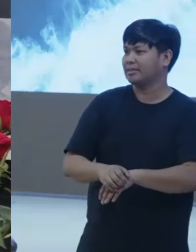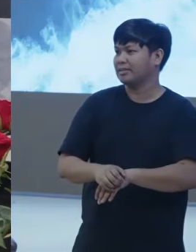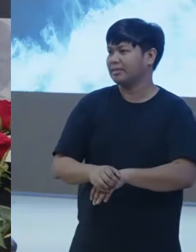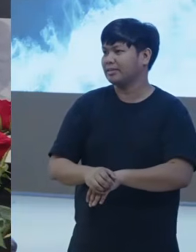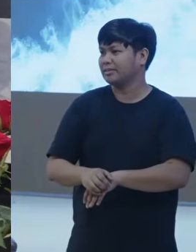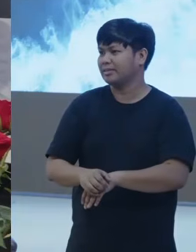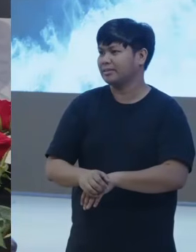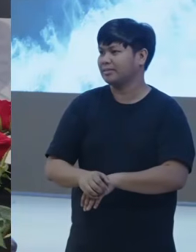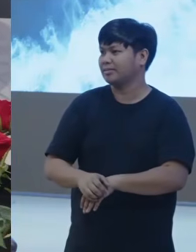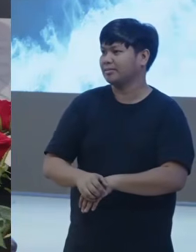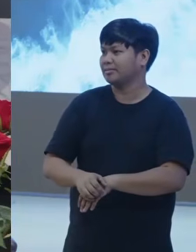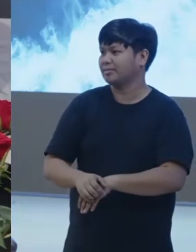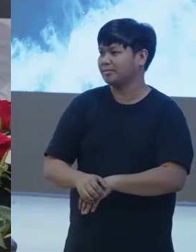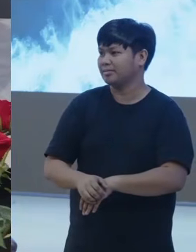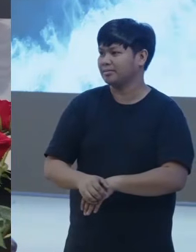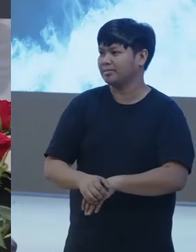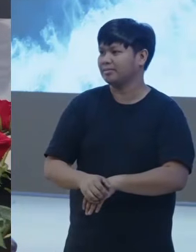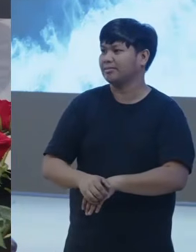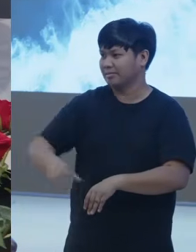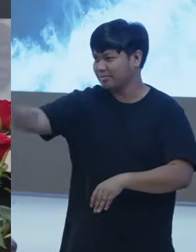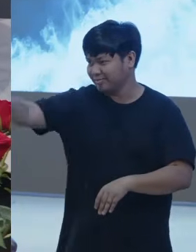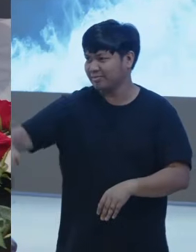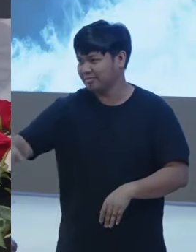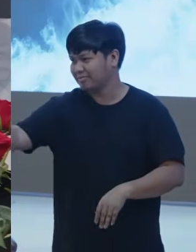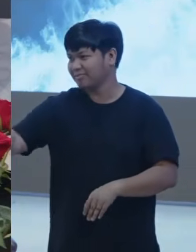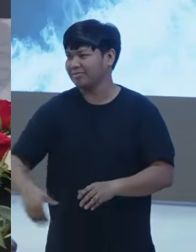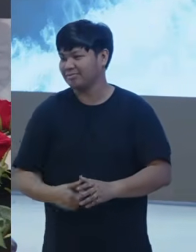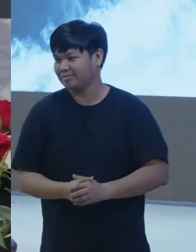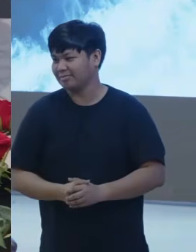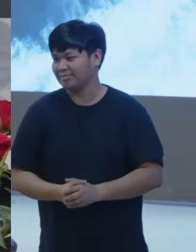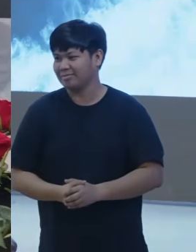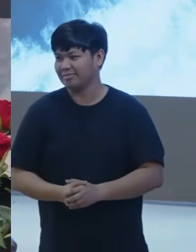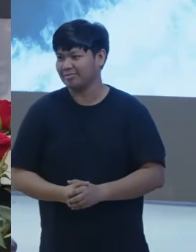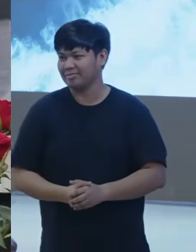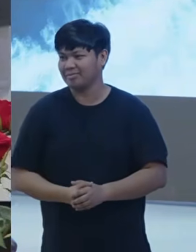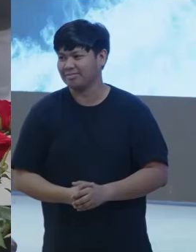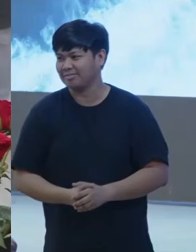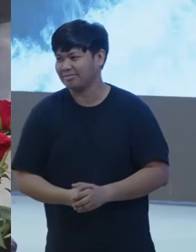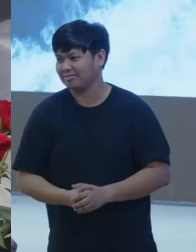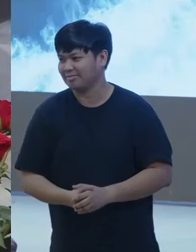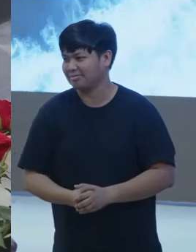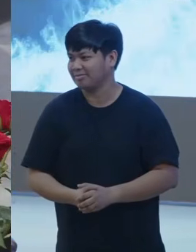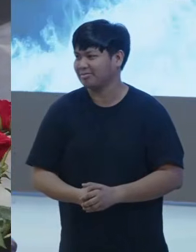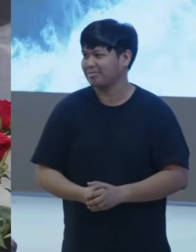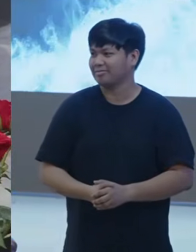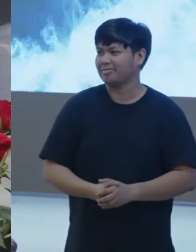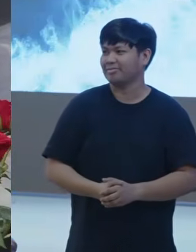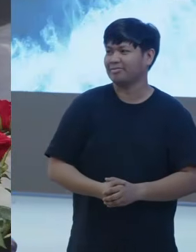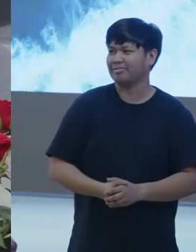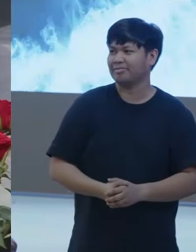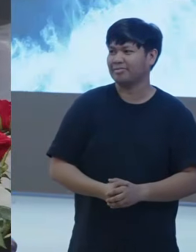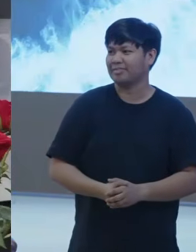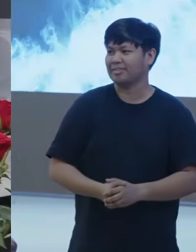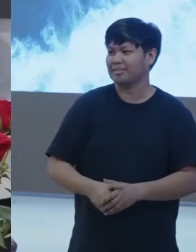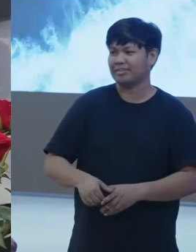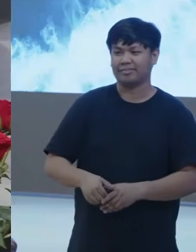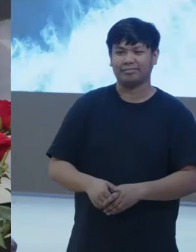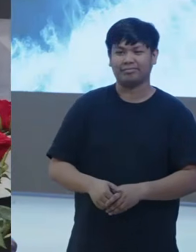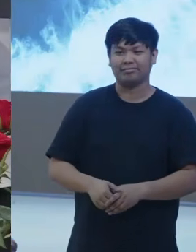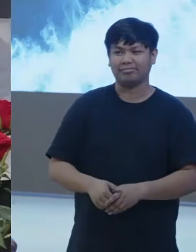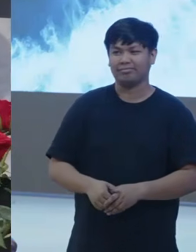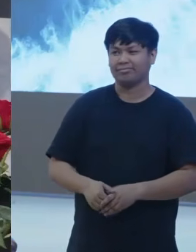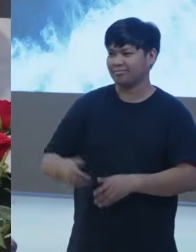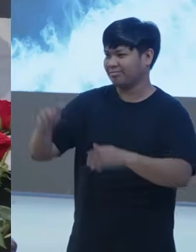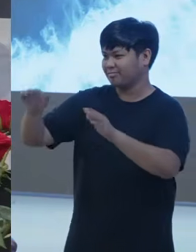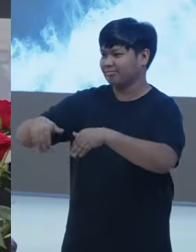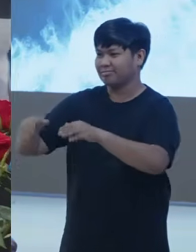daw niya ng babala ang isang bayan, no? And if that nation concerning which I have spoken turns